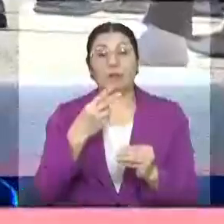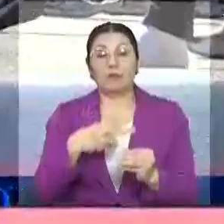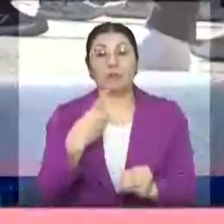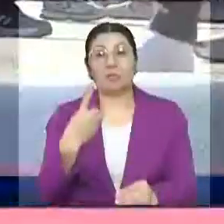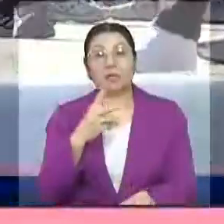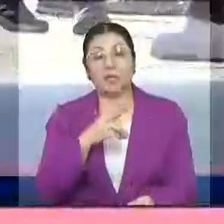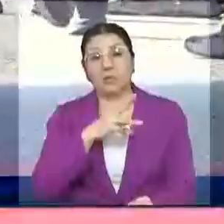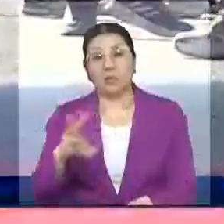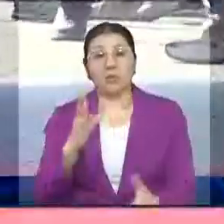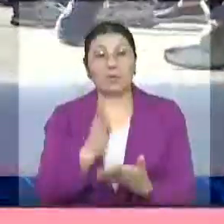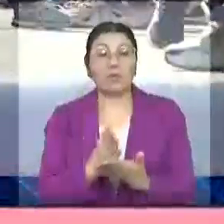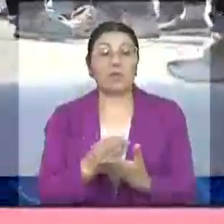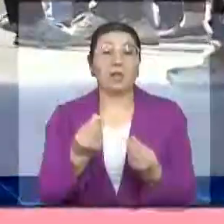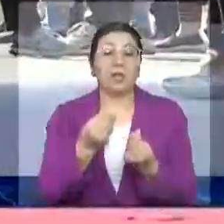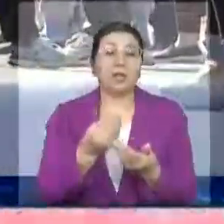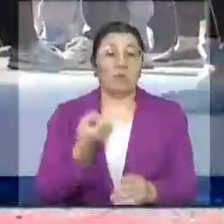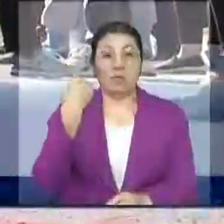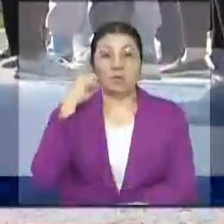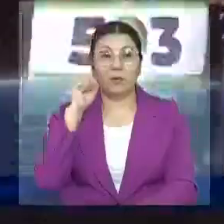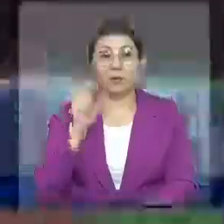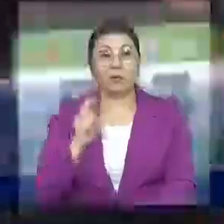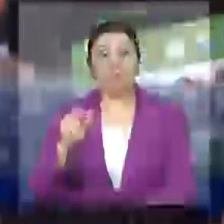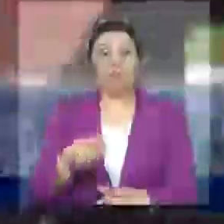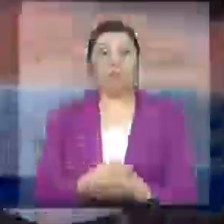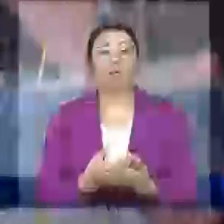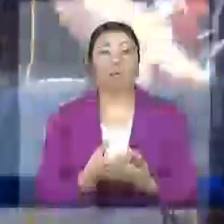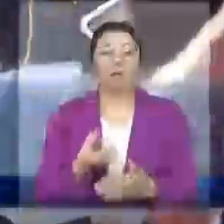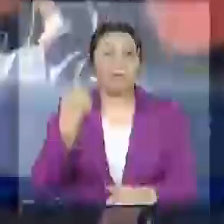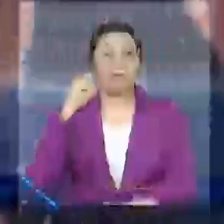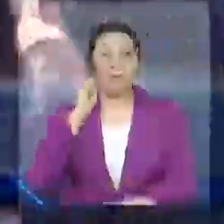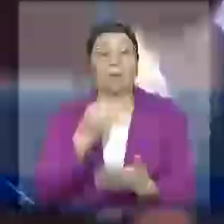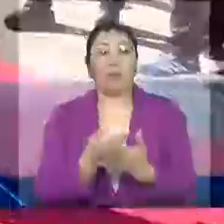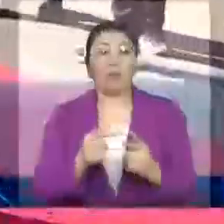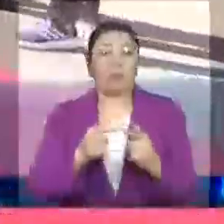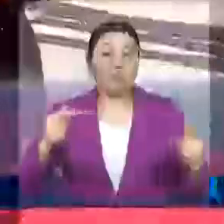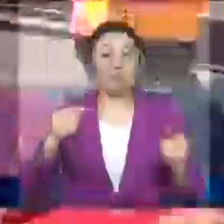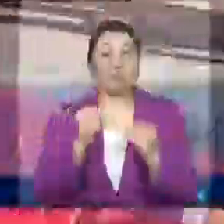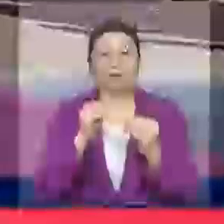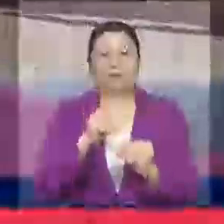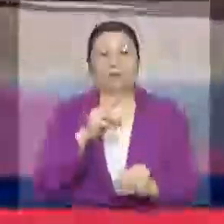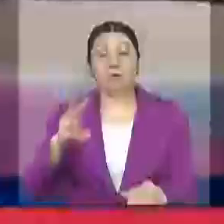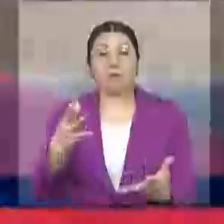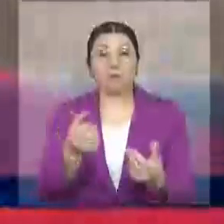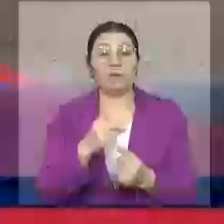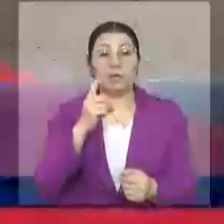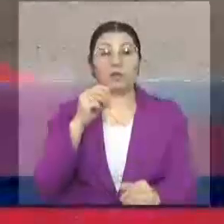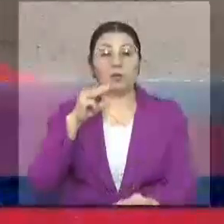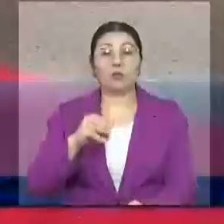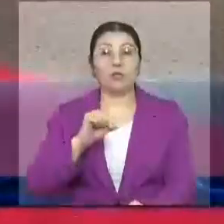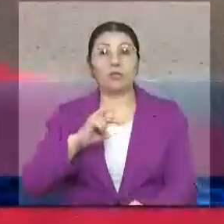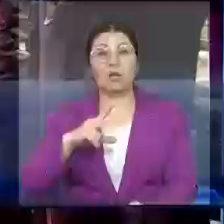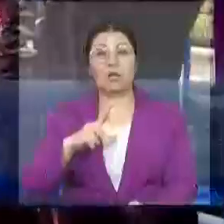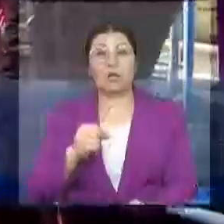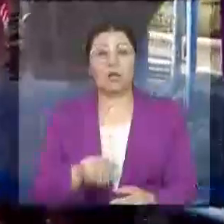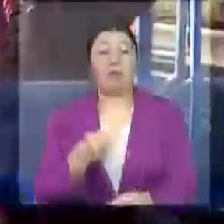были предусмотрены денежные призы победителям. Например, абсолютный победитель на дистанции в 10 километров получил 100 тысяч тенге.